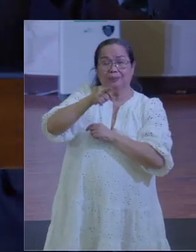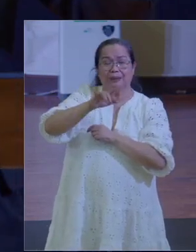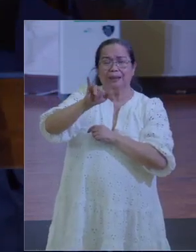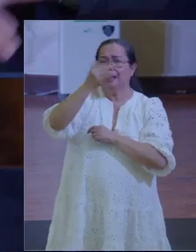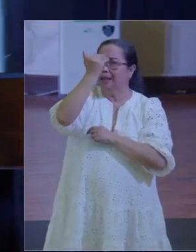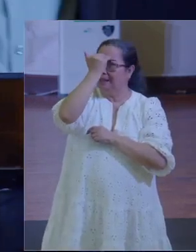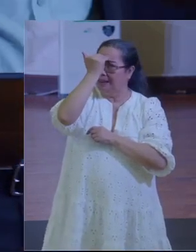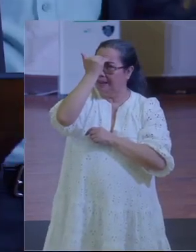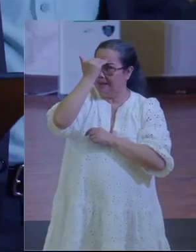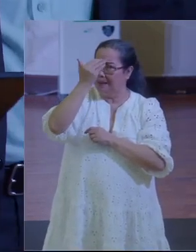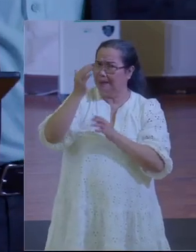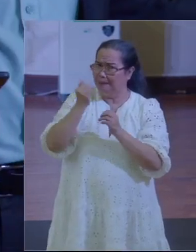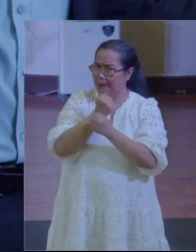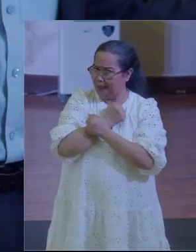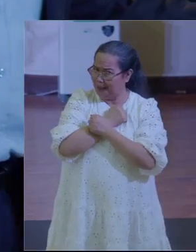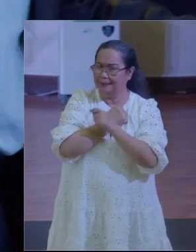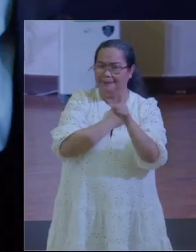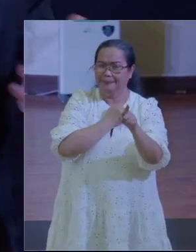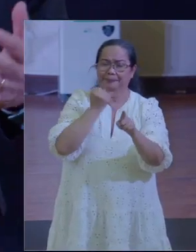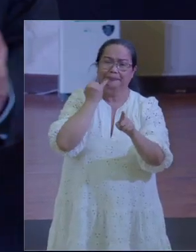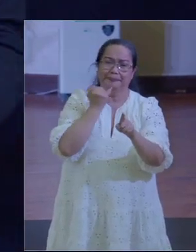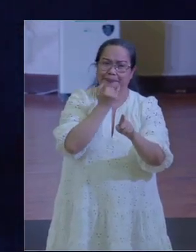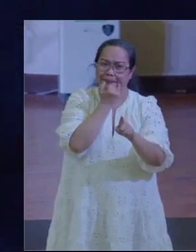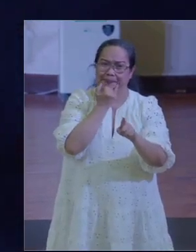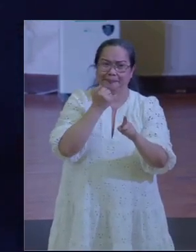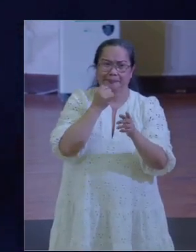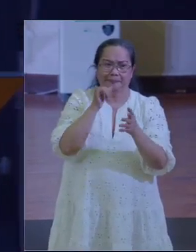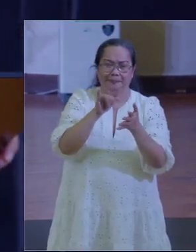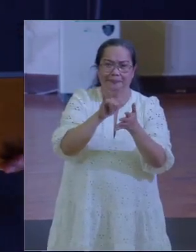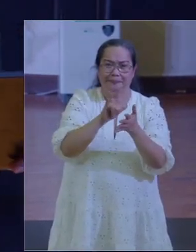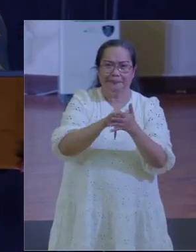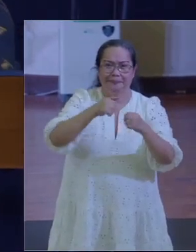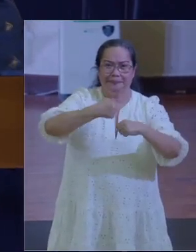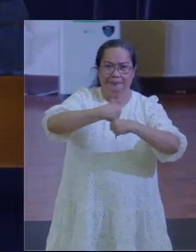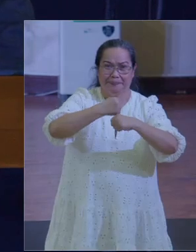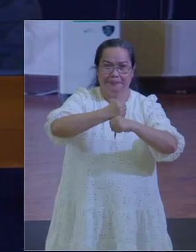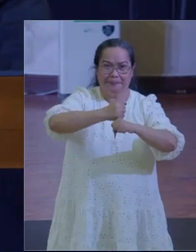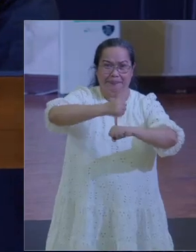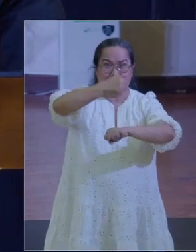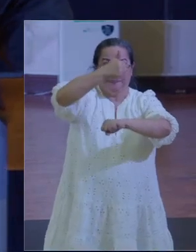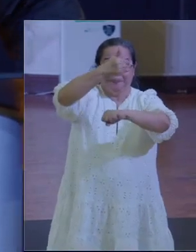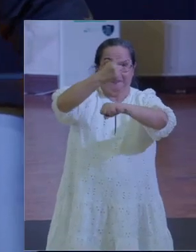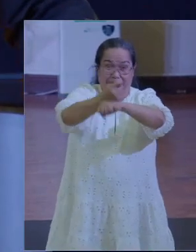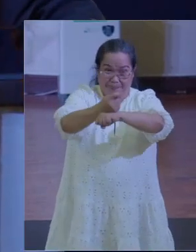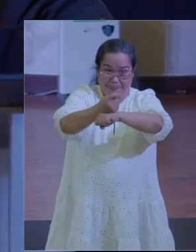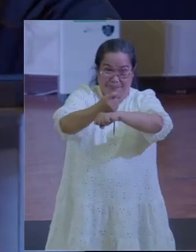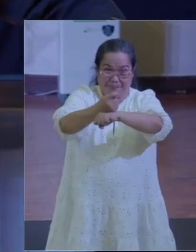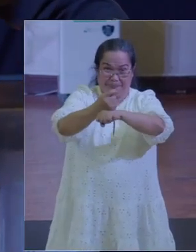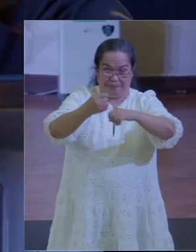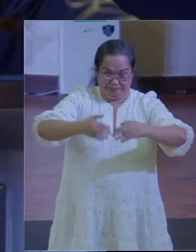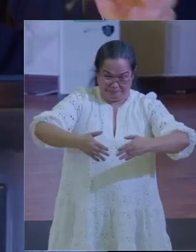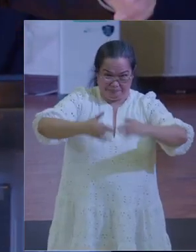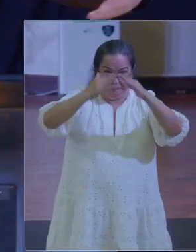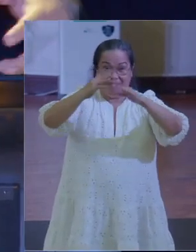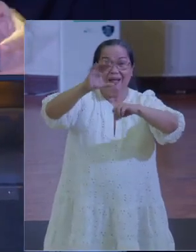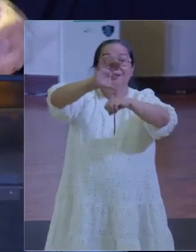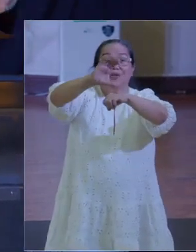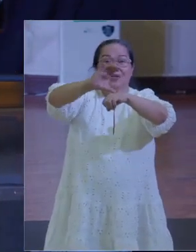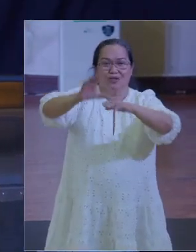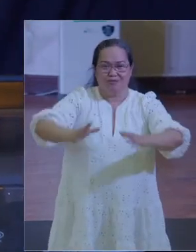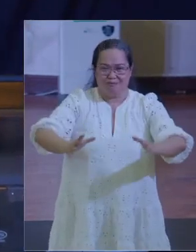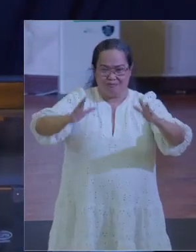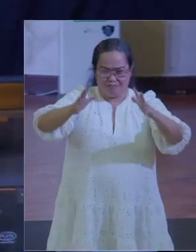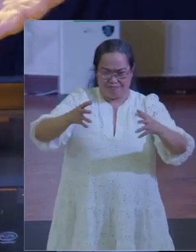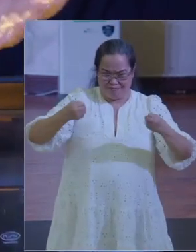Kilala siya na mahal niya ang Israel. Hindi lang yun, siya nagpatayo ng isang synagogue. Nakita nyo, out of